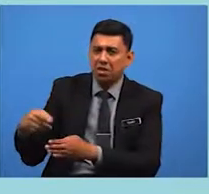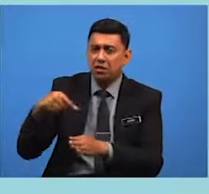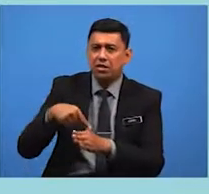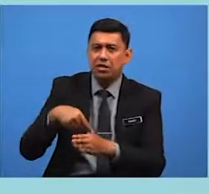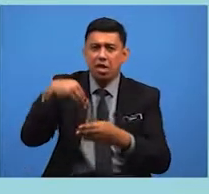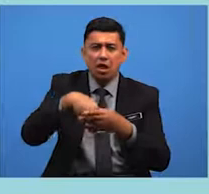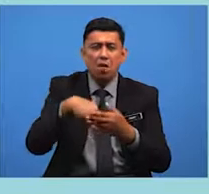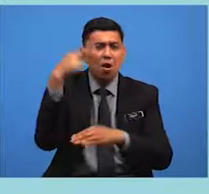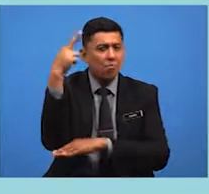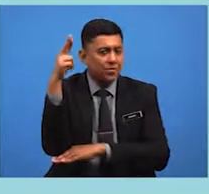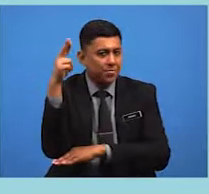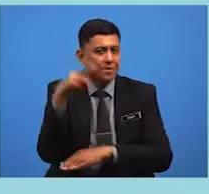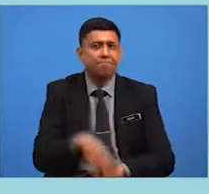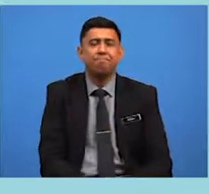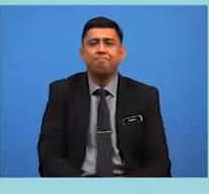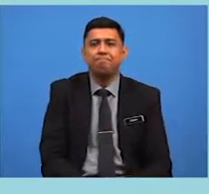belantara.